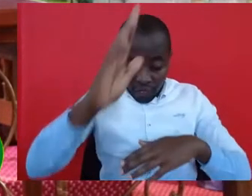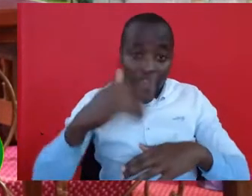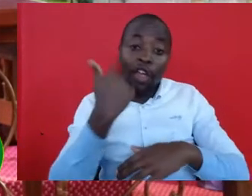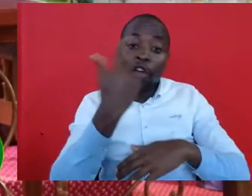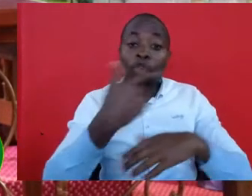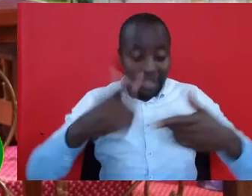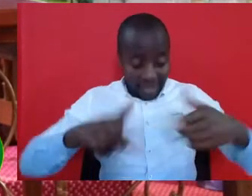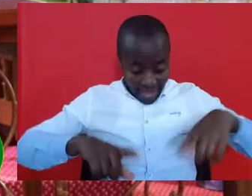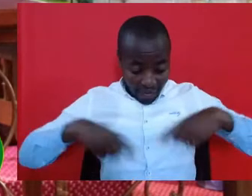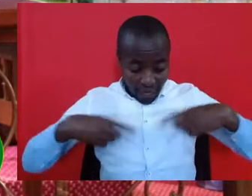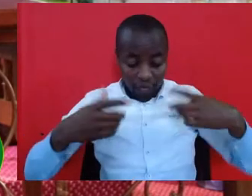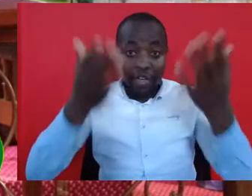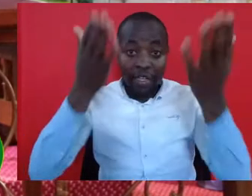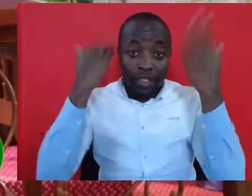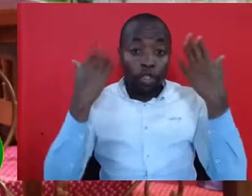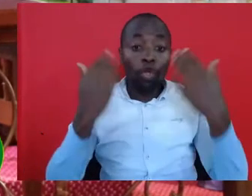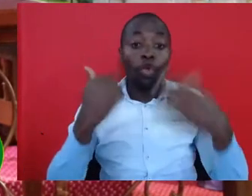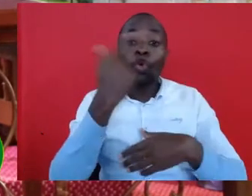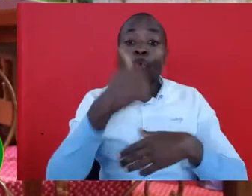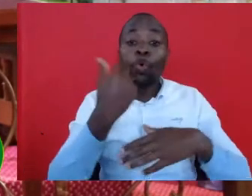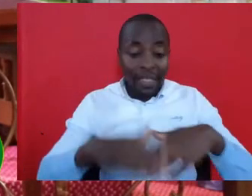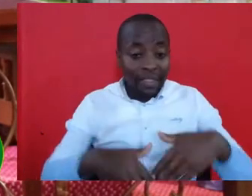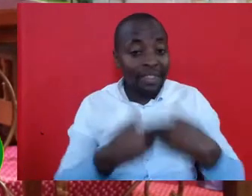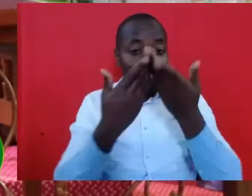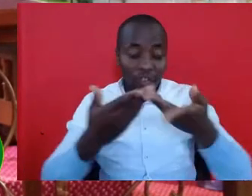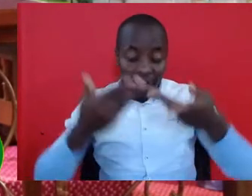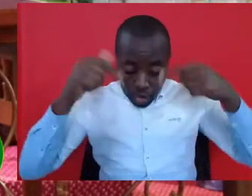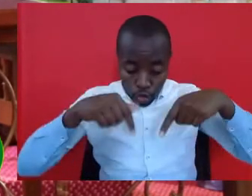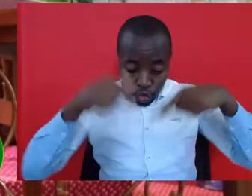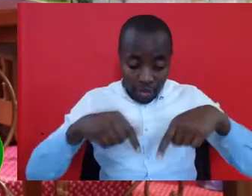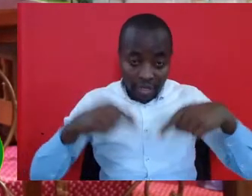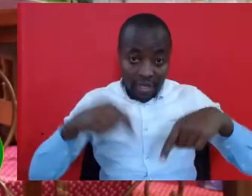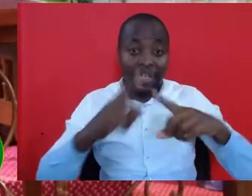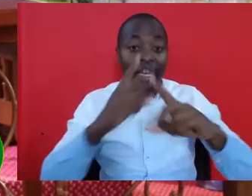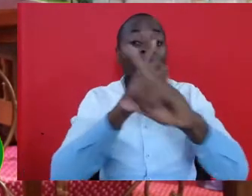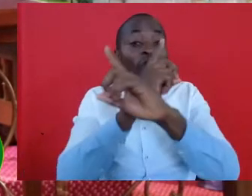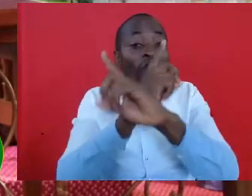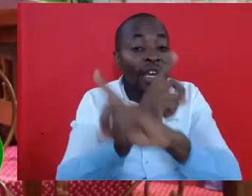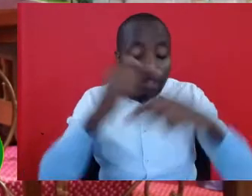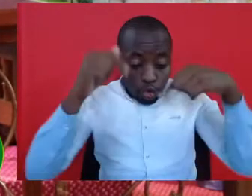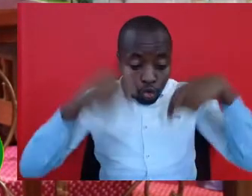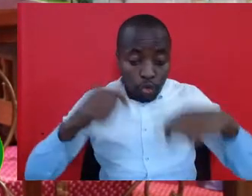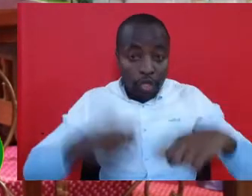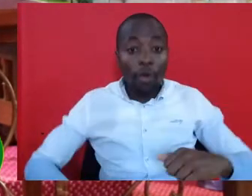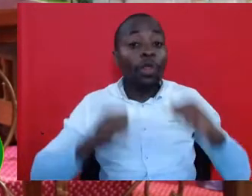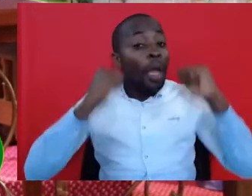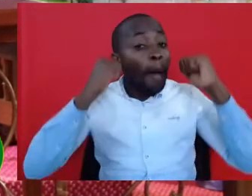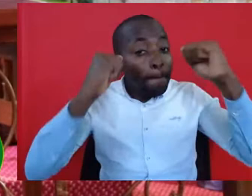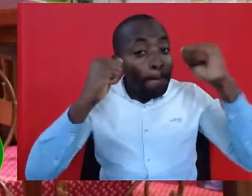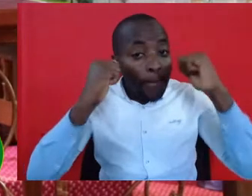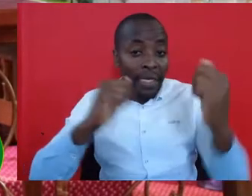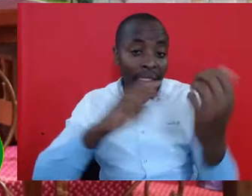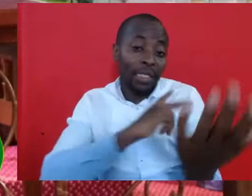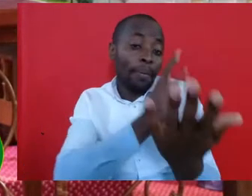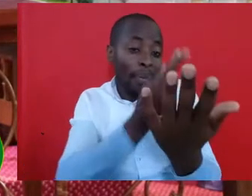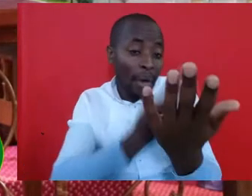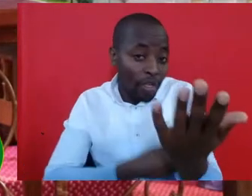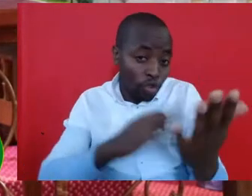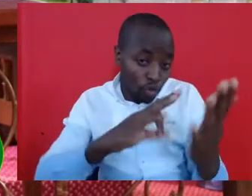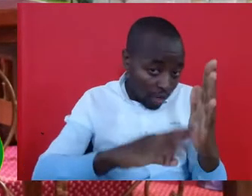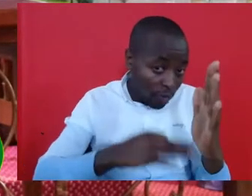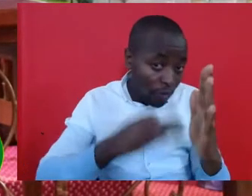uishie milele, tuone siku hii salama. Utulinde leo kwa uwezo wako mkuu, ngie katika